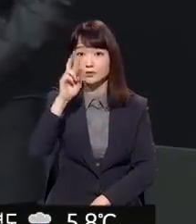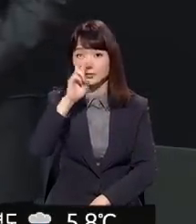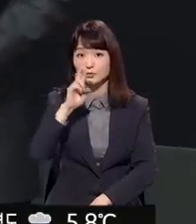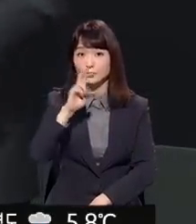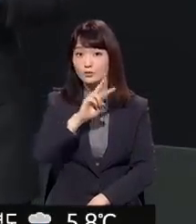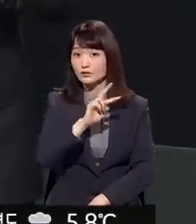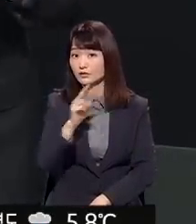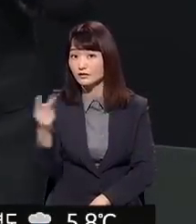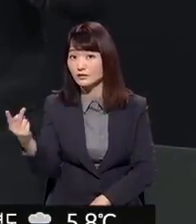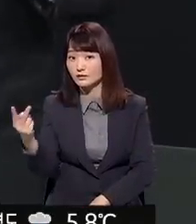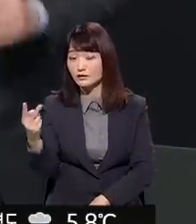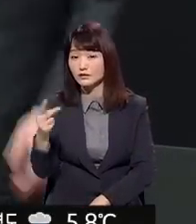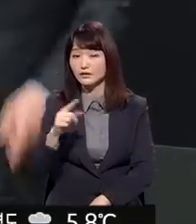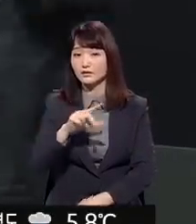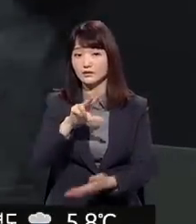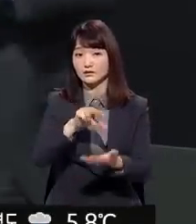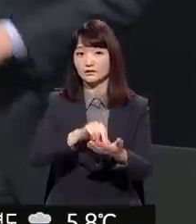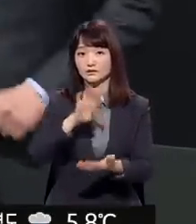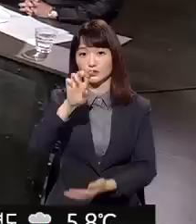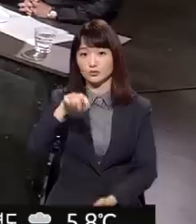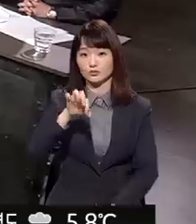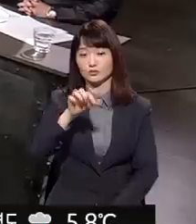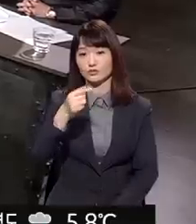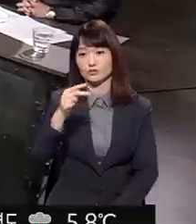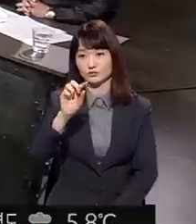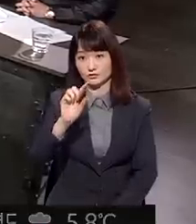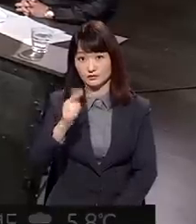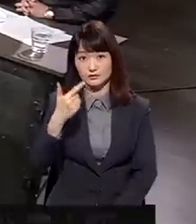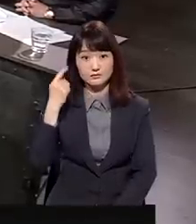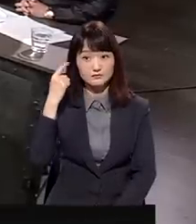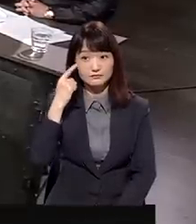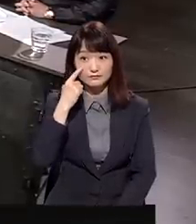합니다. 바로 풍년이라는 노래 들어보시죠.